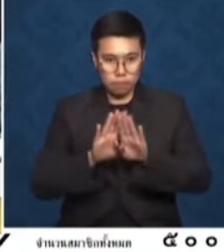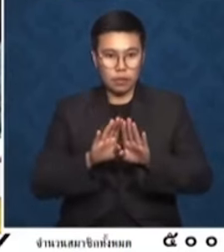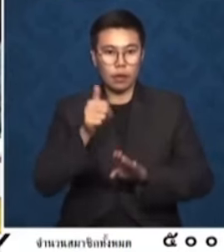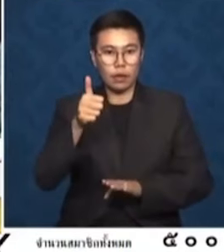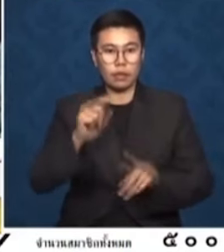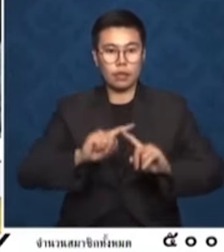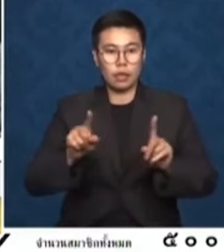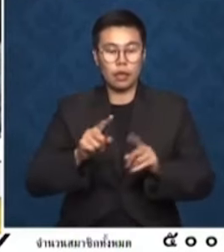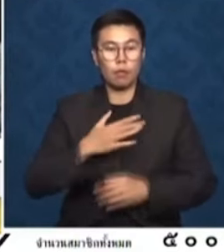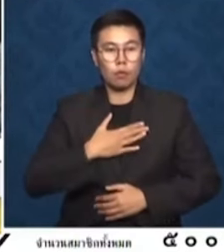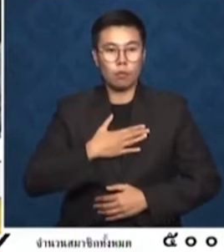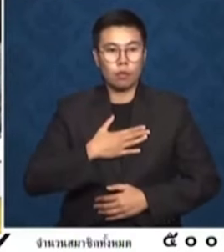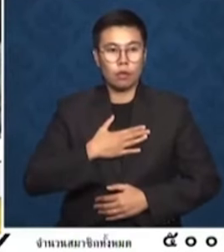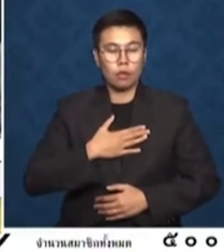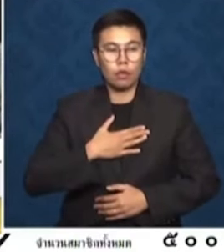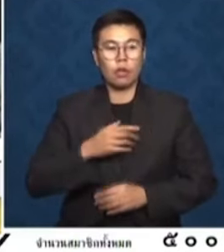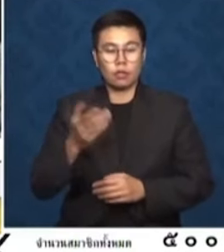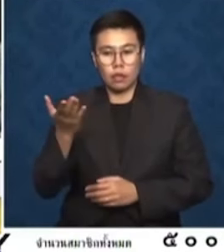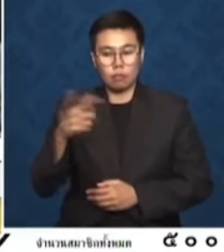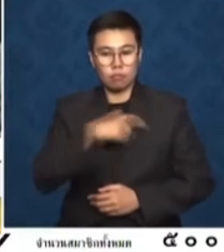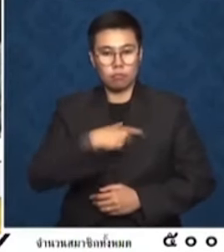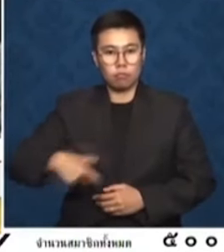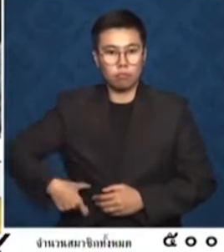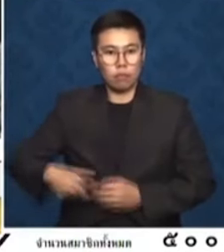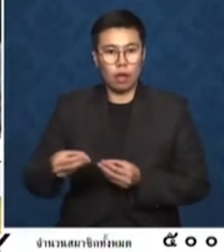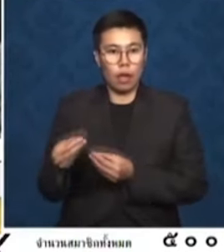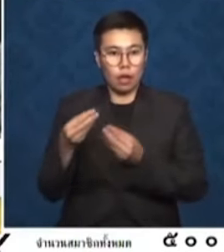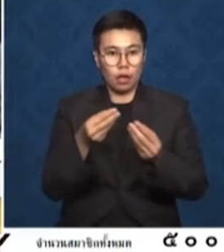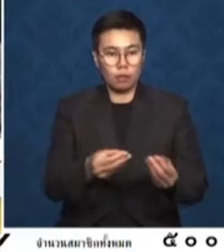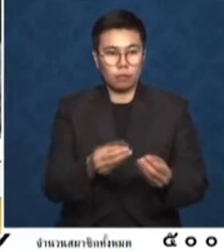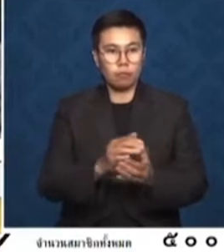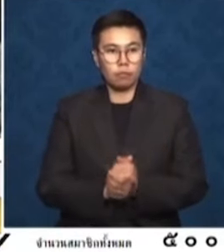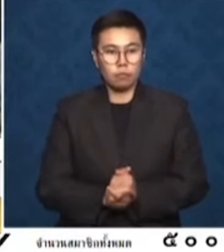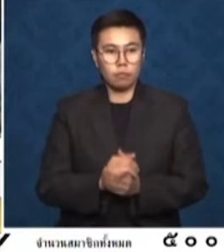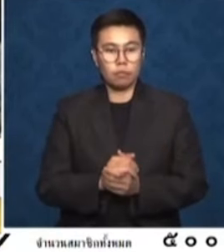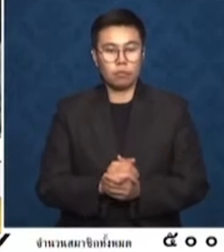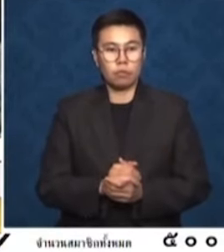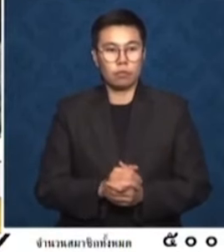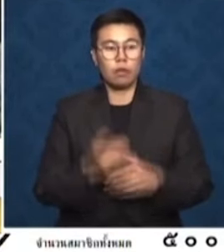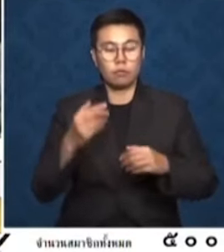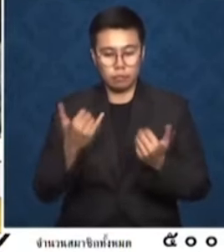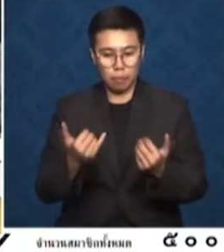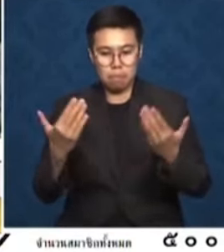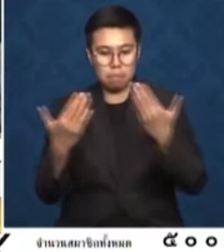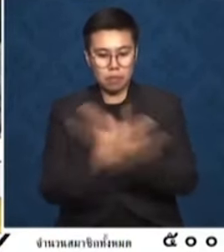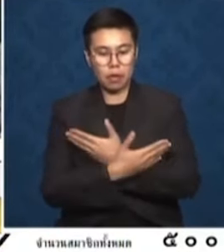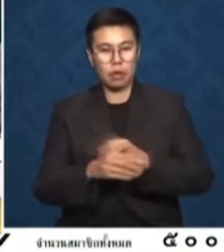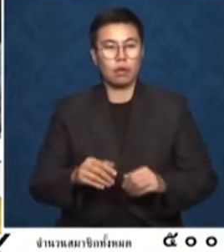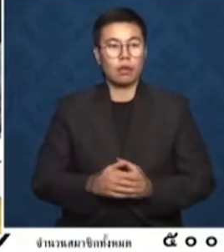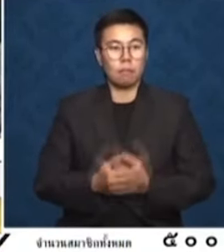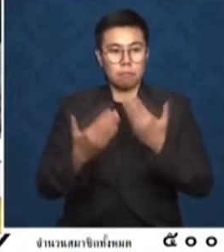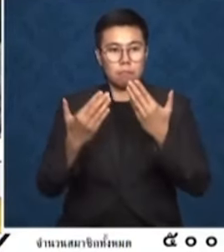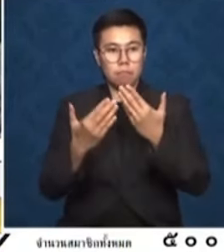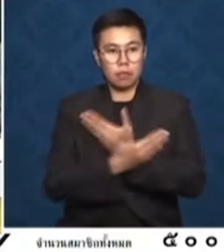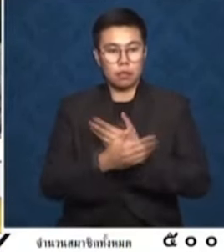ซึ่งเรื่องนี้ผมถือว่าเป็นพระมหากรุณาธิคุณอย่างยิ่งที่พระองค์ท่านทรงเปลี่ยนแปลงเพื่อที่จะทำ